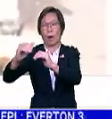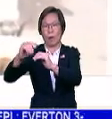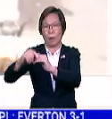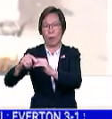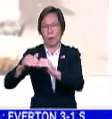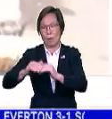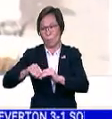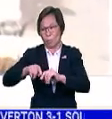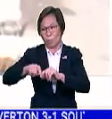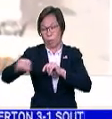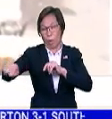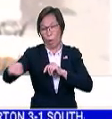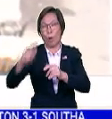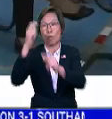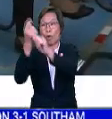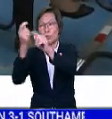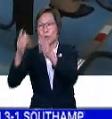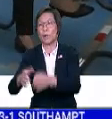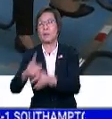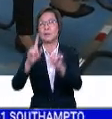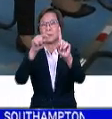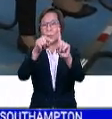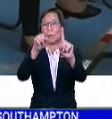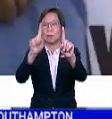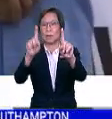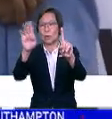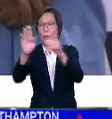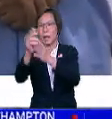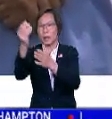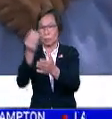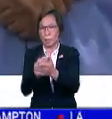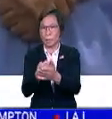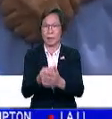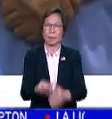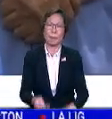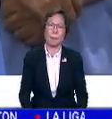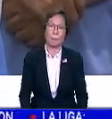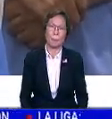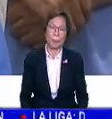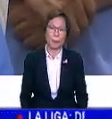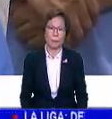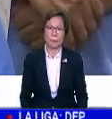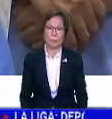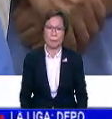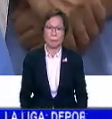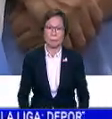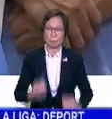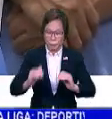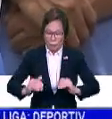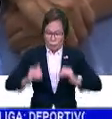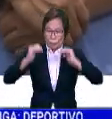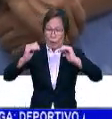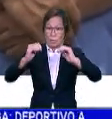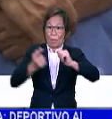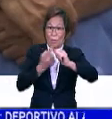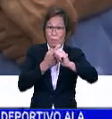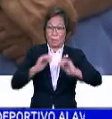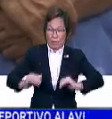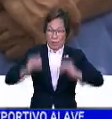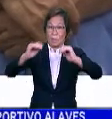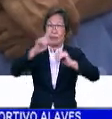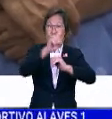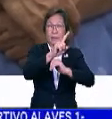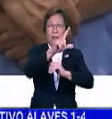kepada kontraktor dengan kos lebih kurang RM1.1 bilion. Fasa yang pertama daripada